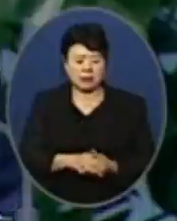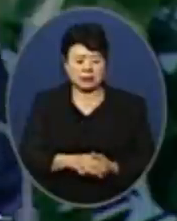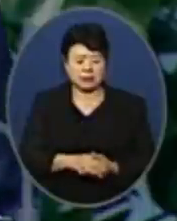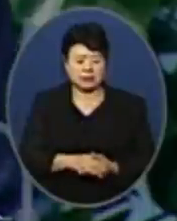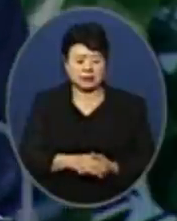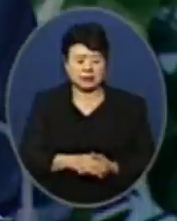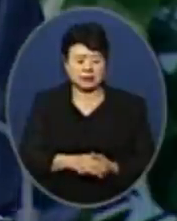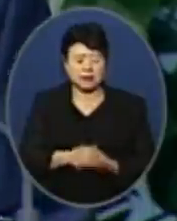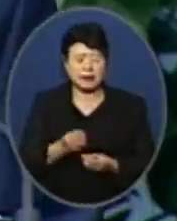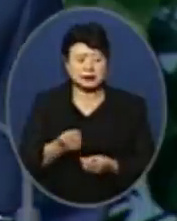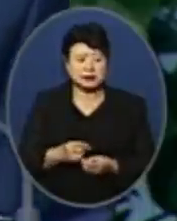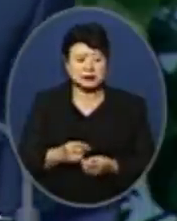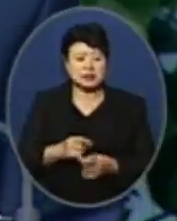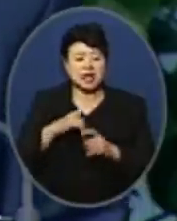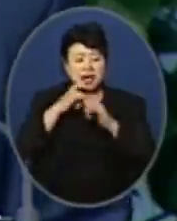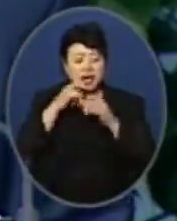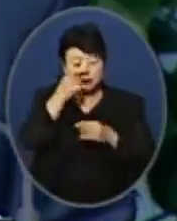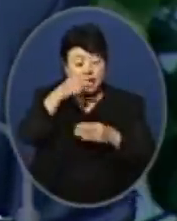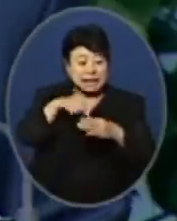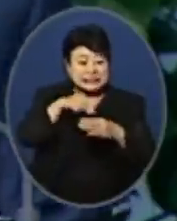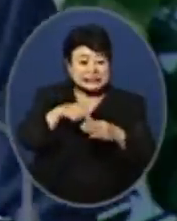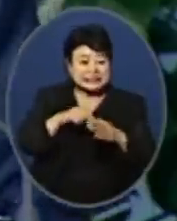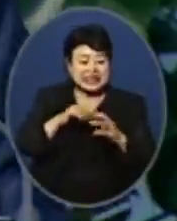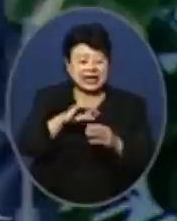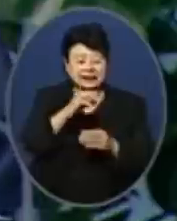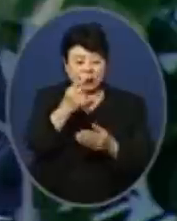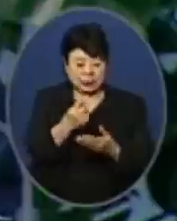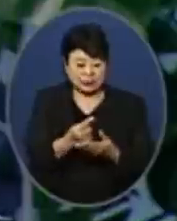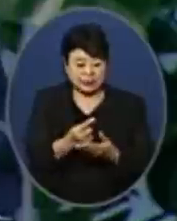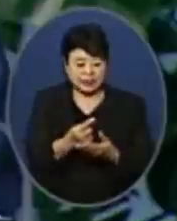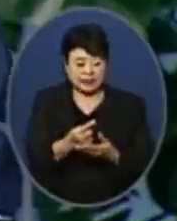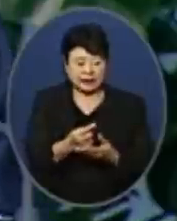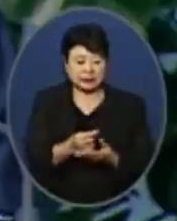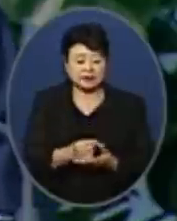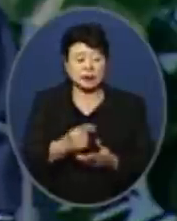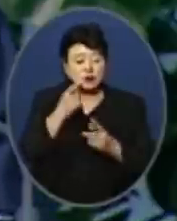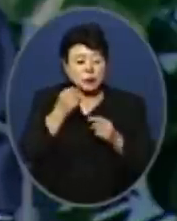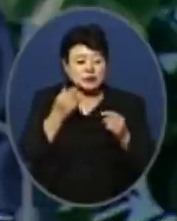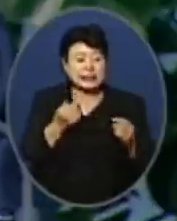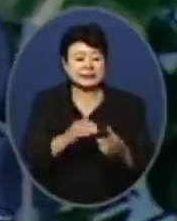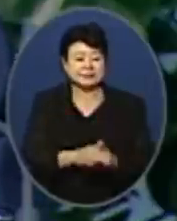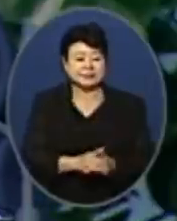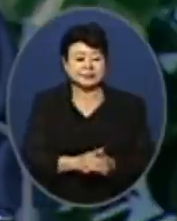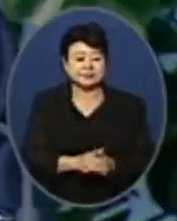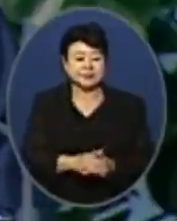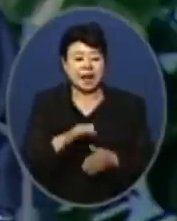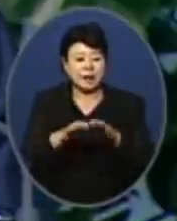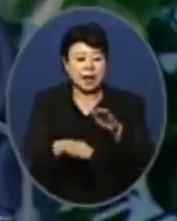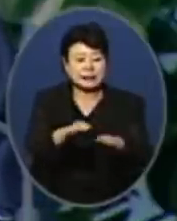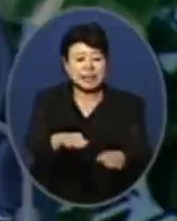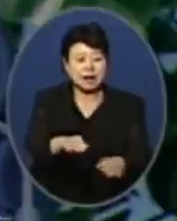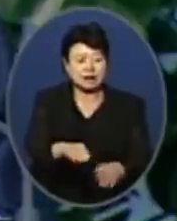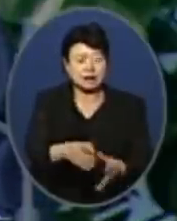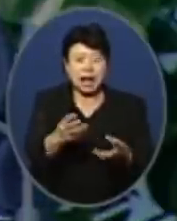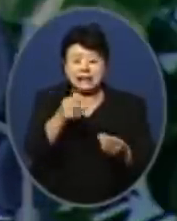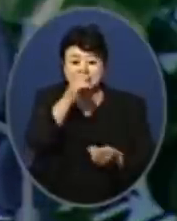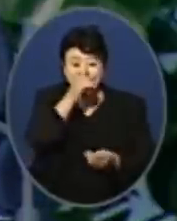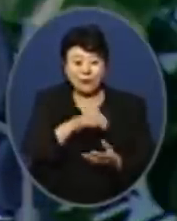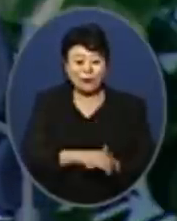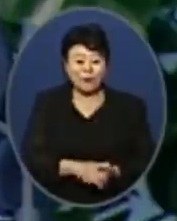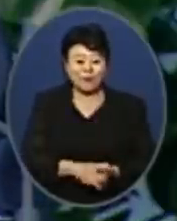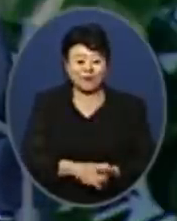제가 얼마 전에 브라질 다녀왔습니다. 거기 가보니까 우리 조용기 목사님 발자국이 뭐 얼마나 많은지